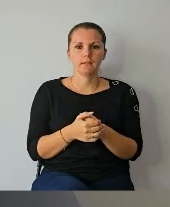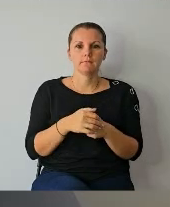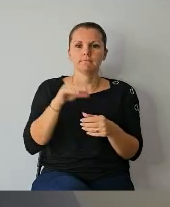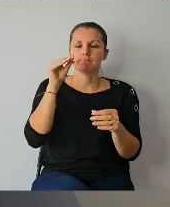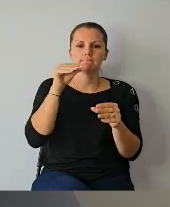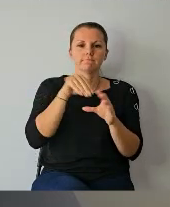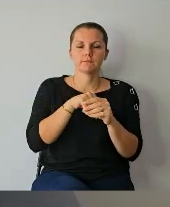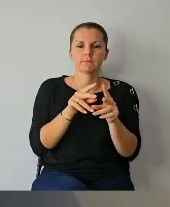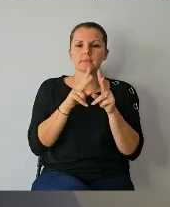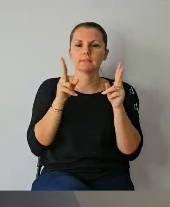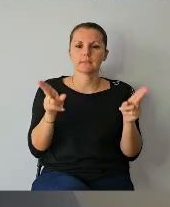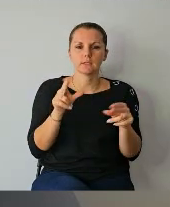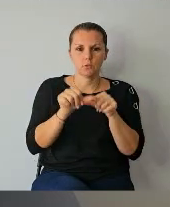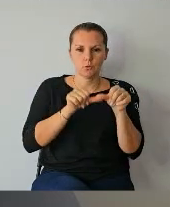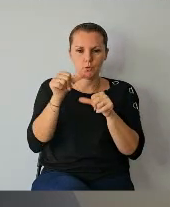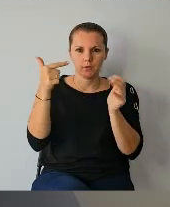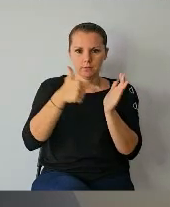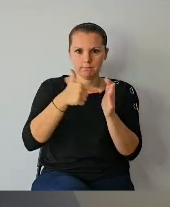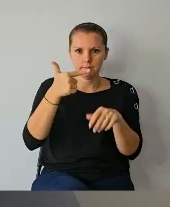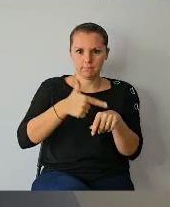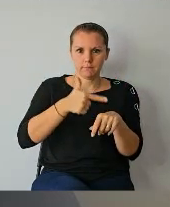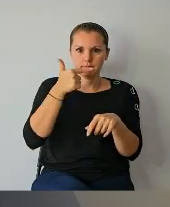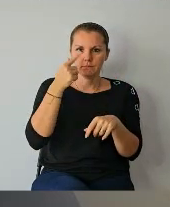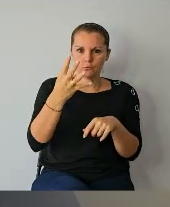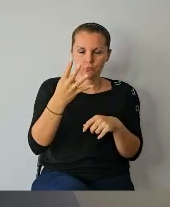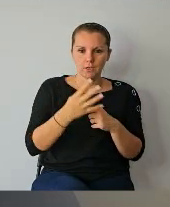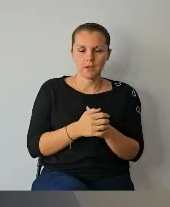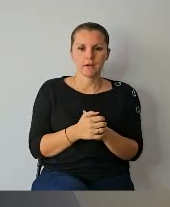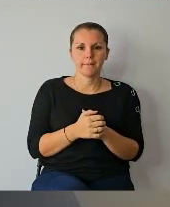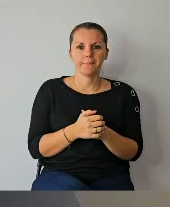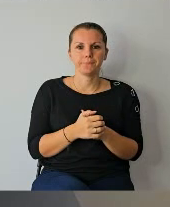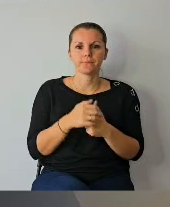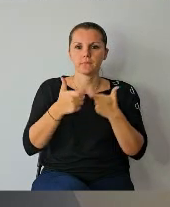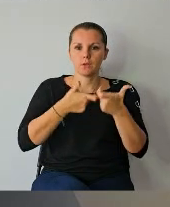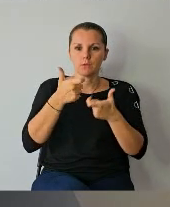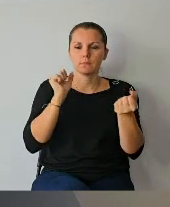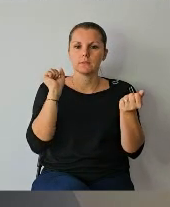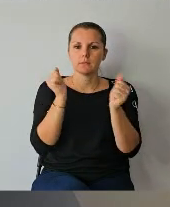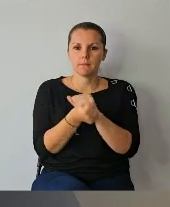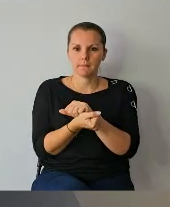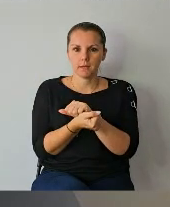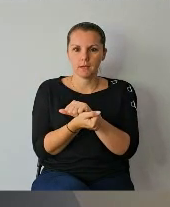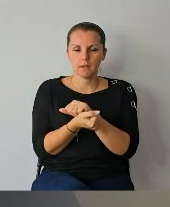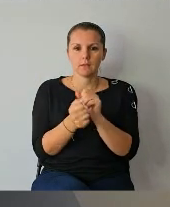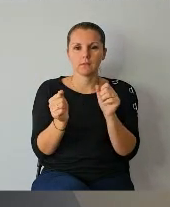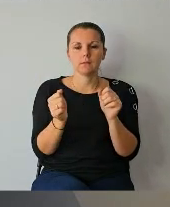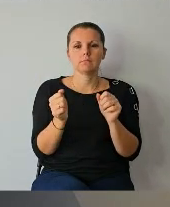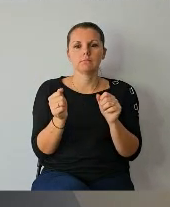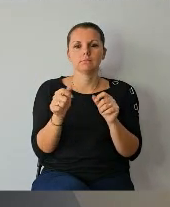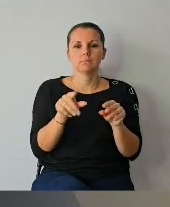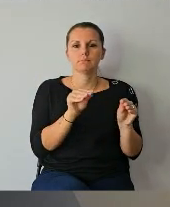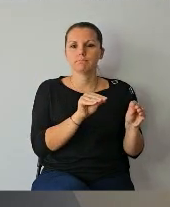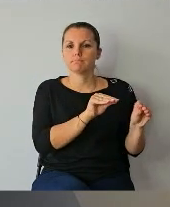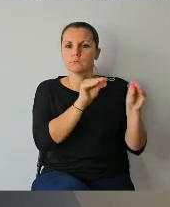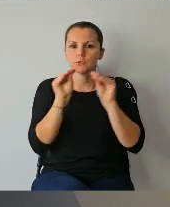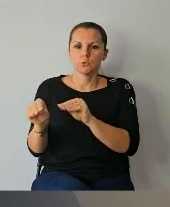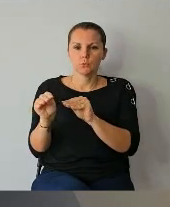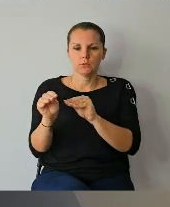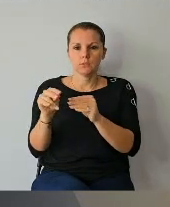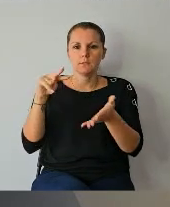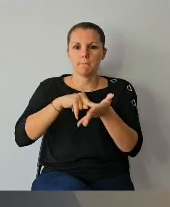zakresie roku 2024 dokonuje się zmian w związku z przesunięciem planu